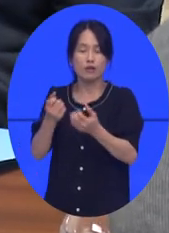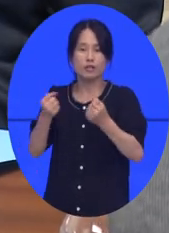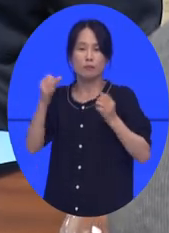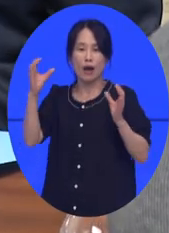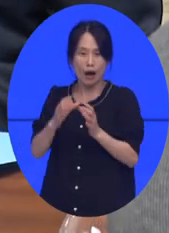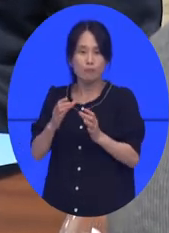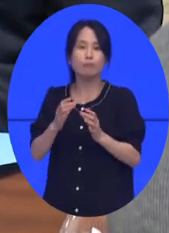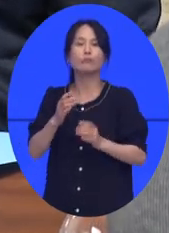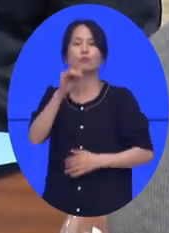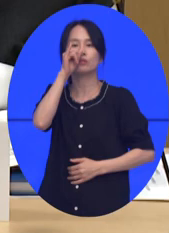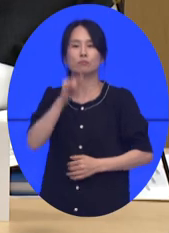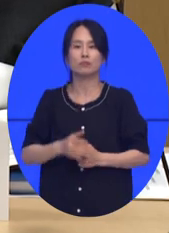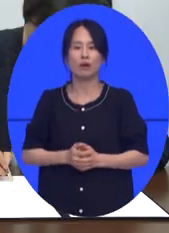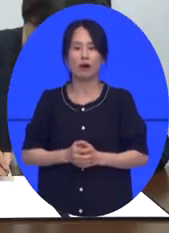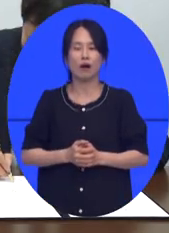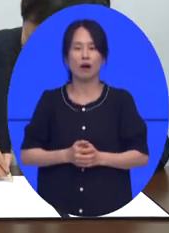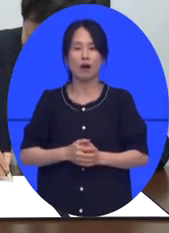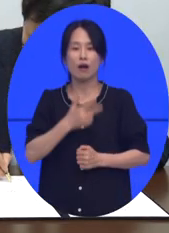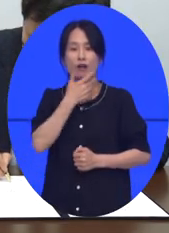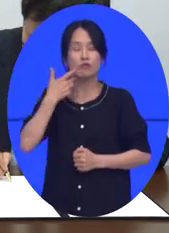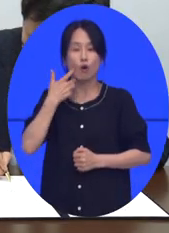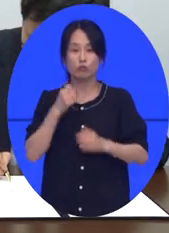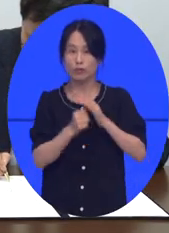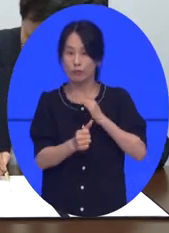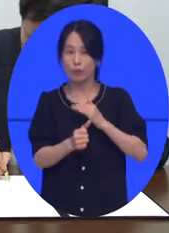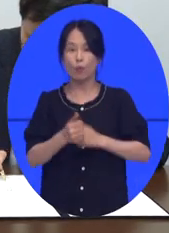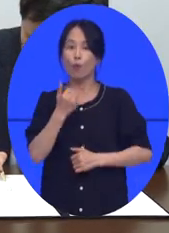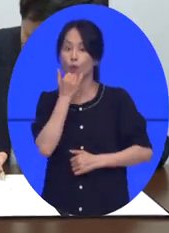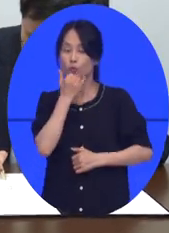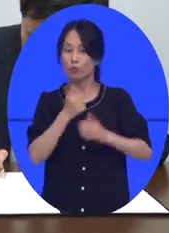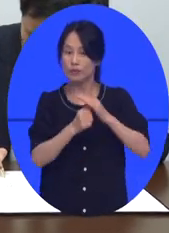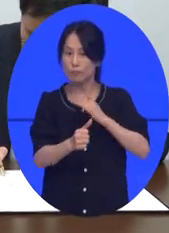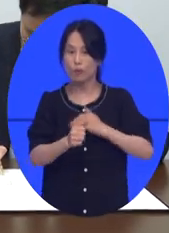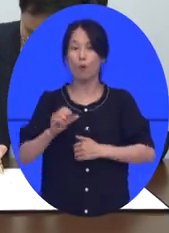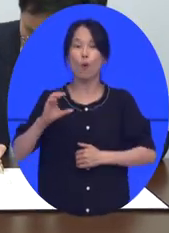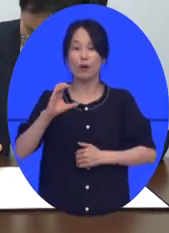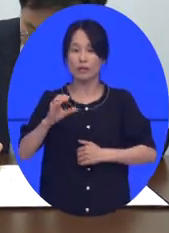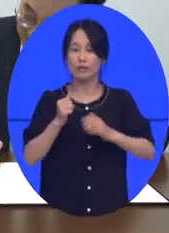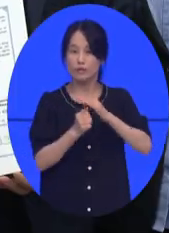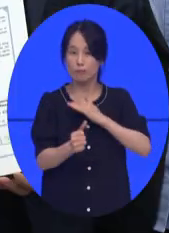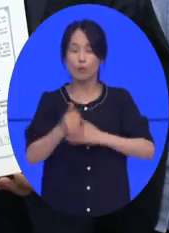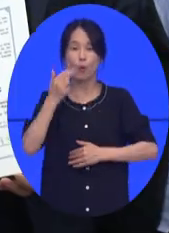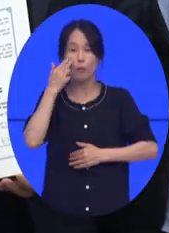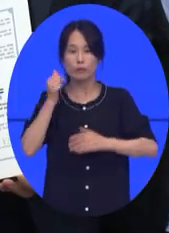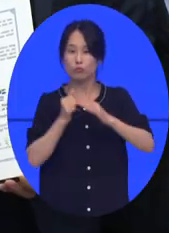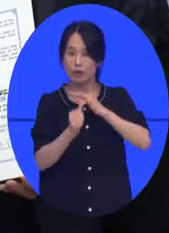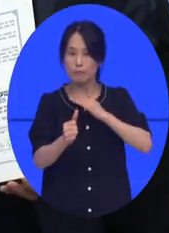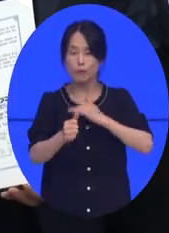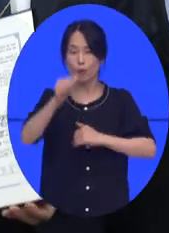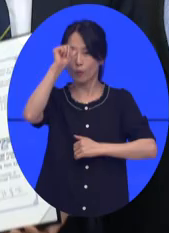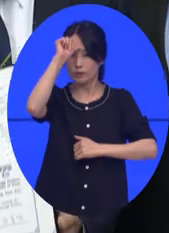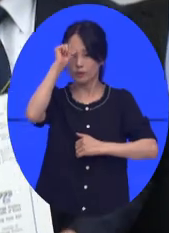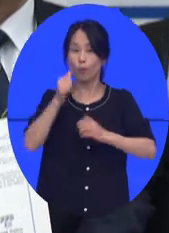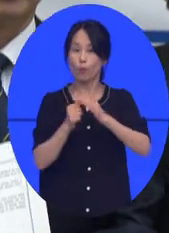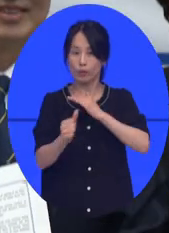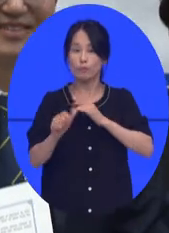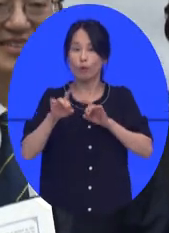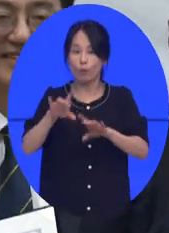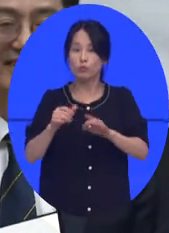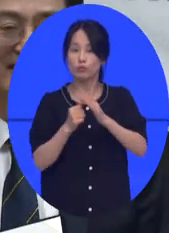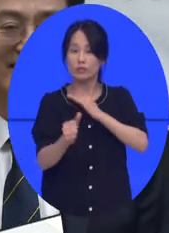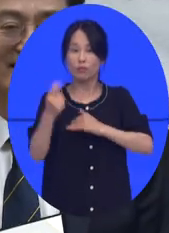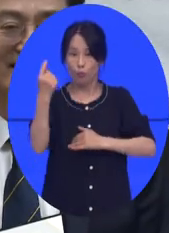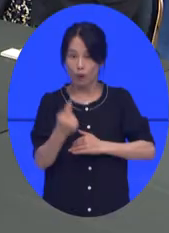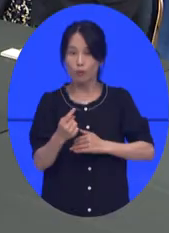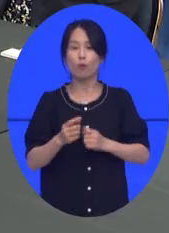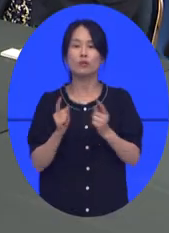활발해졌습니다. 주한영국대사를 시작으로 독일과 라트비아, 캐나다, 미국, 호주, 인도대사가 찾아왔고 직접 해외에